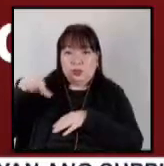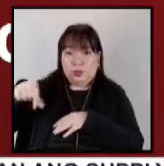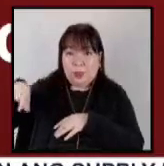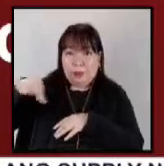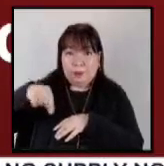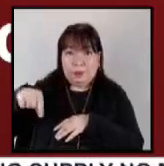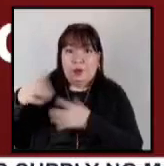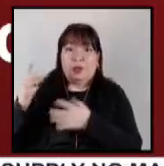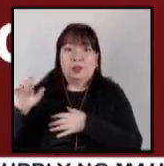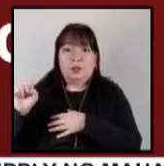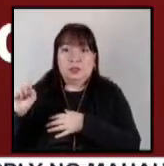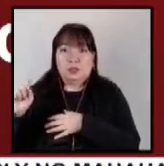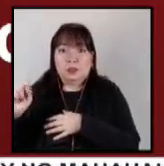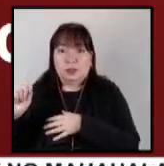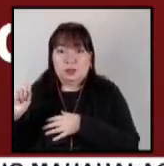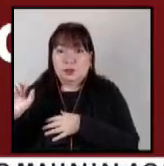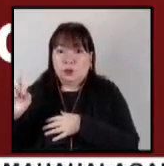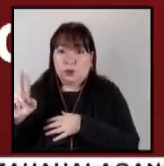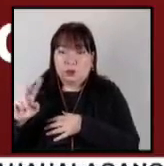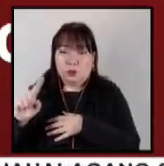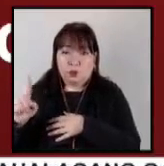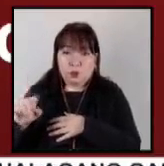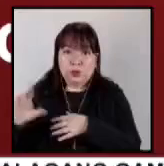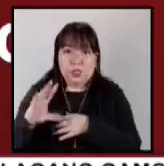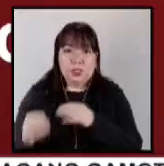at San Sebastian sa Maynila.